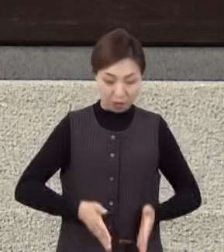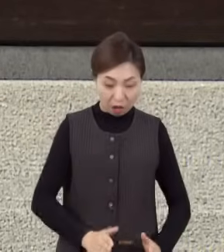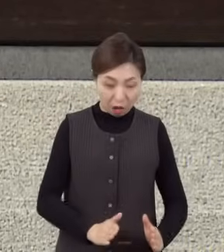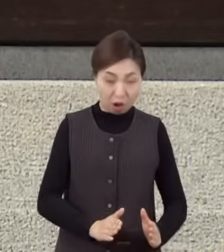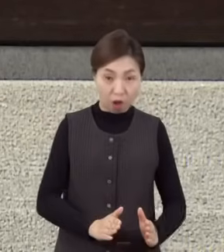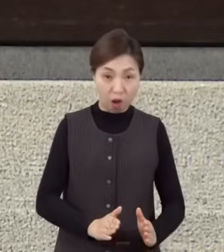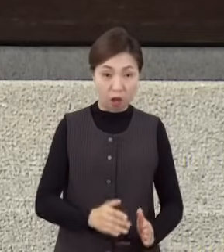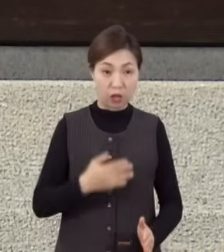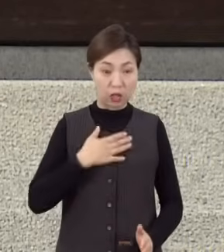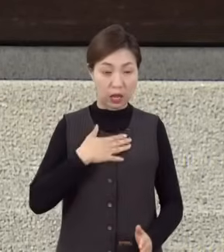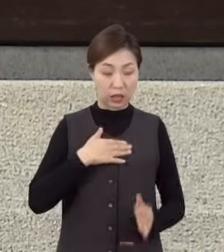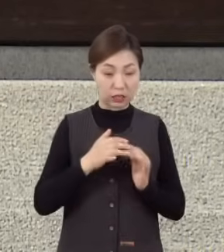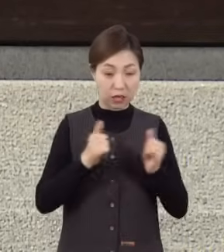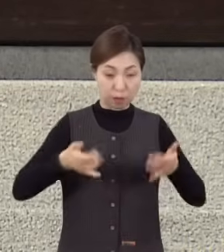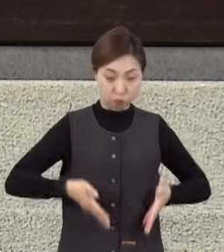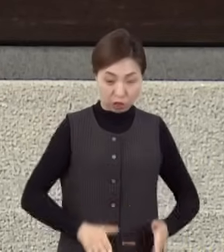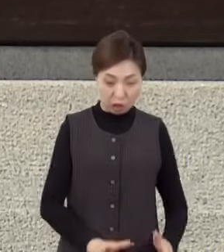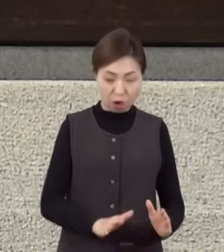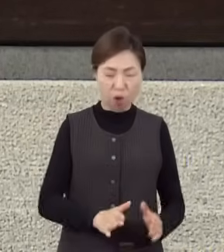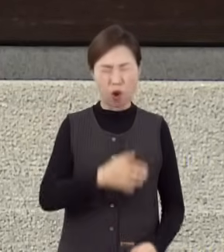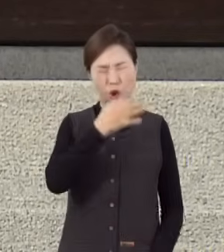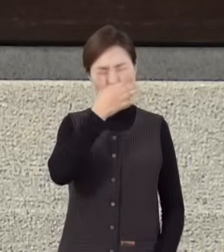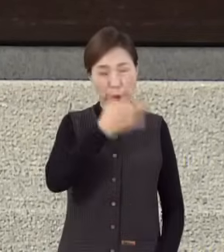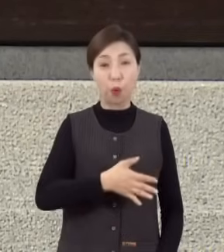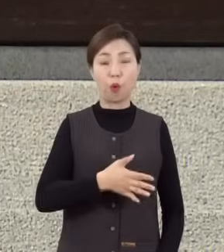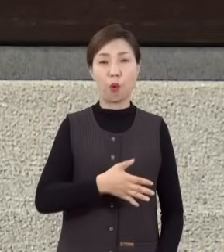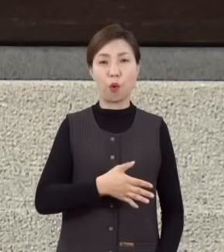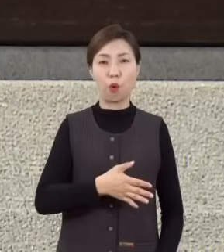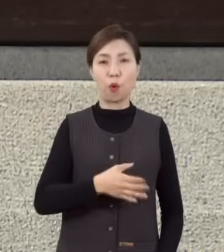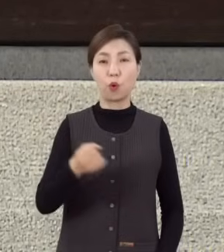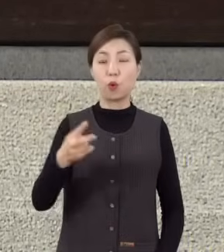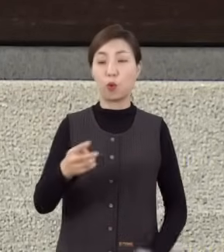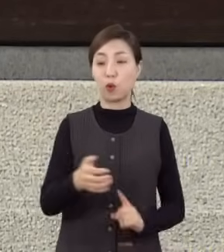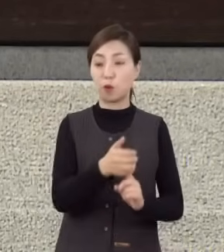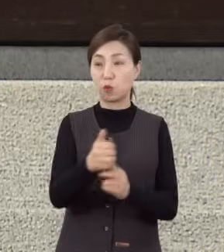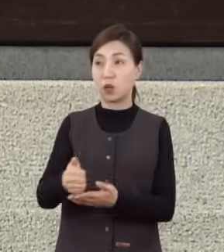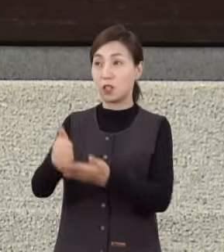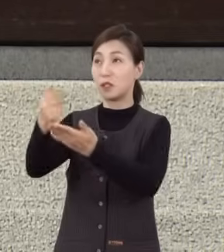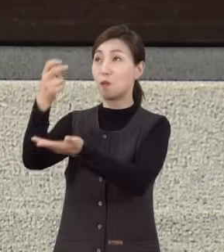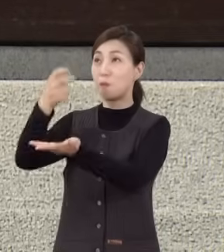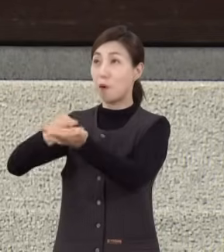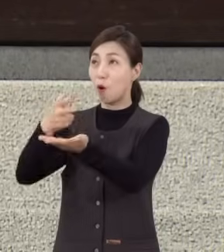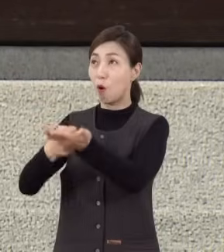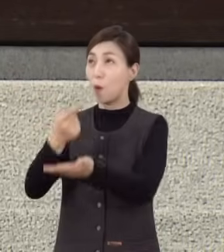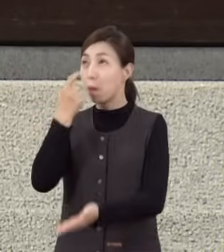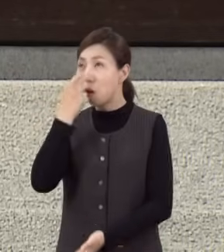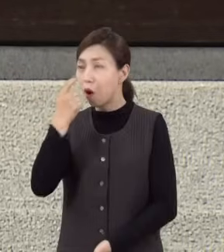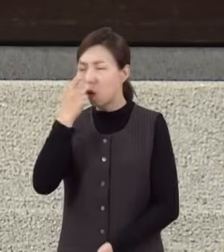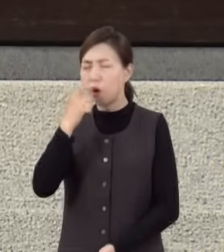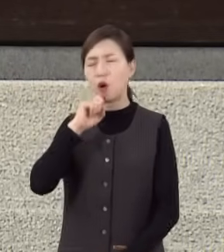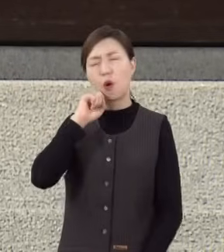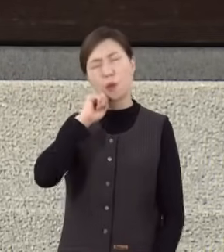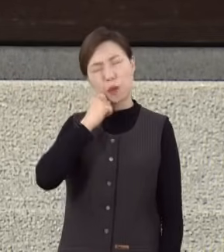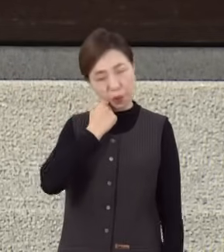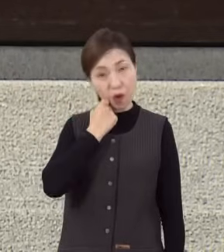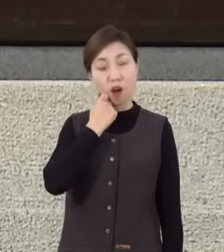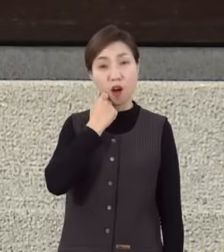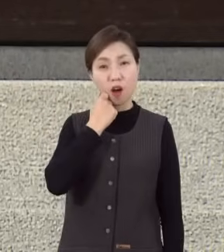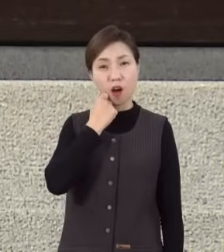어렵고 부처님 법을 만나기 어렵다. 이걸 되새기고 되새기고 되새기다 보면